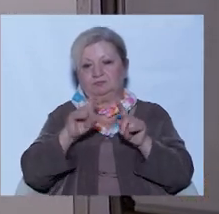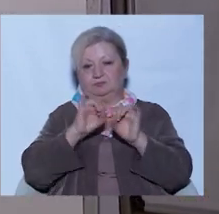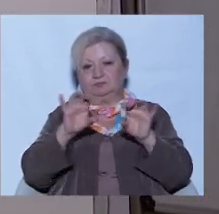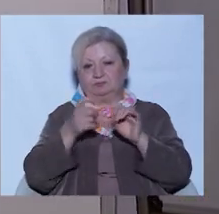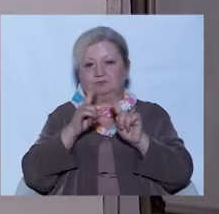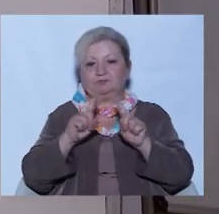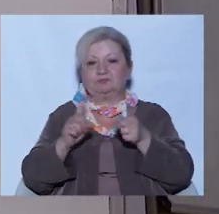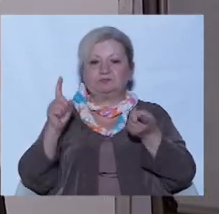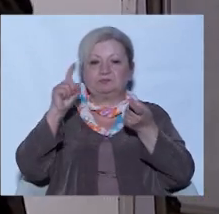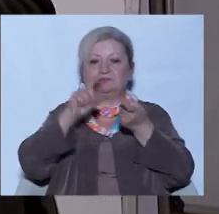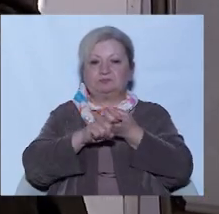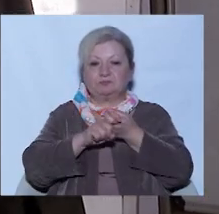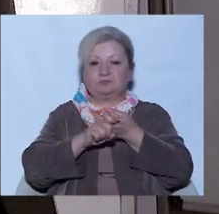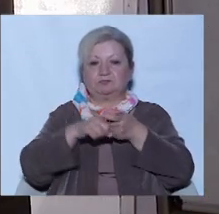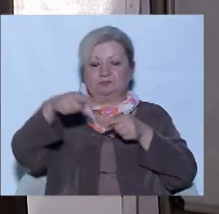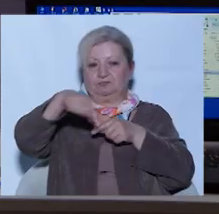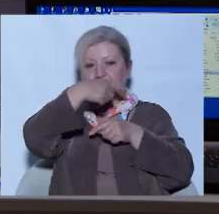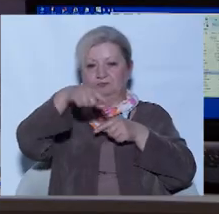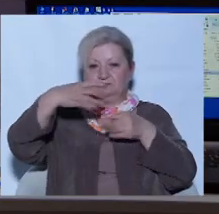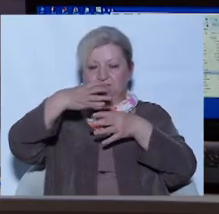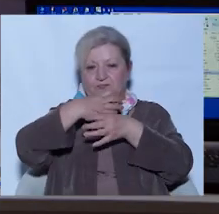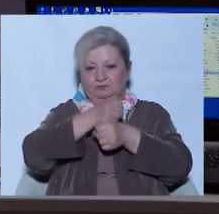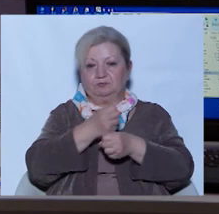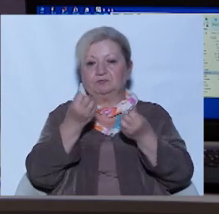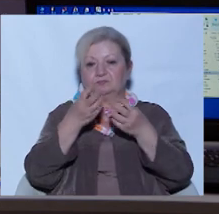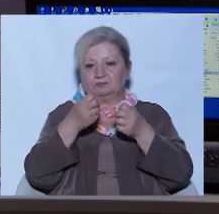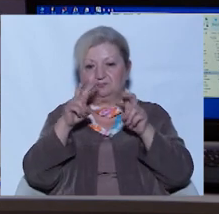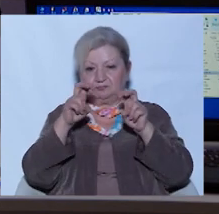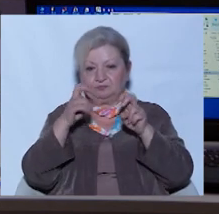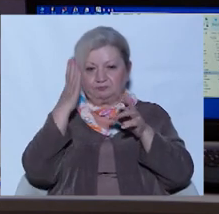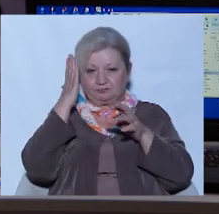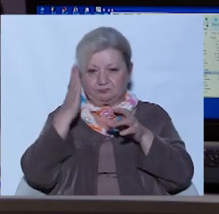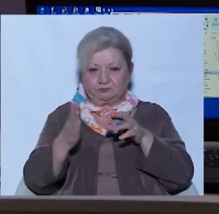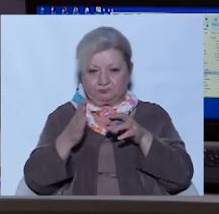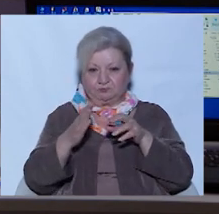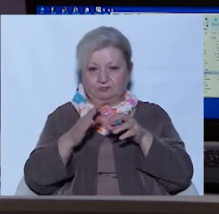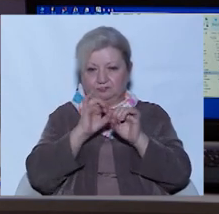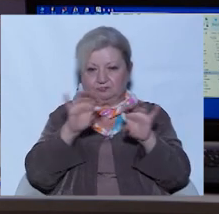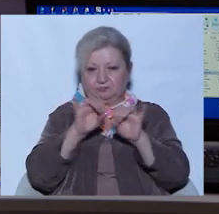ეხება მილევათ რხევებს. კიდევ ერთი თემა უნდა განვიხილოთ.